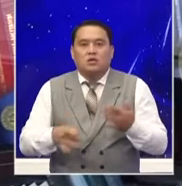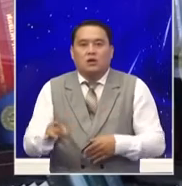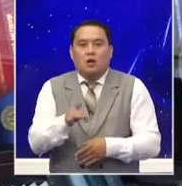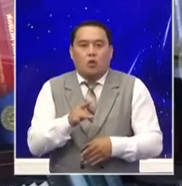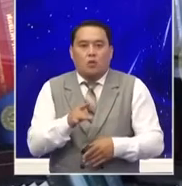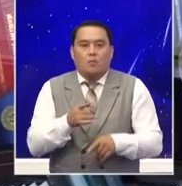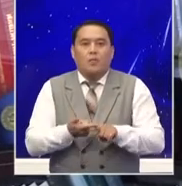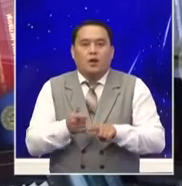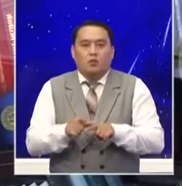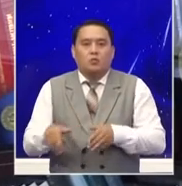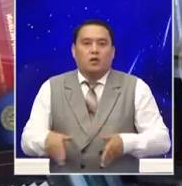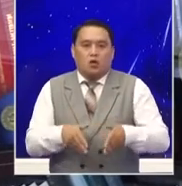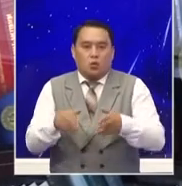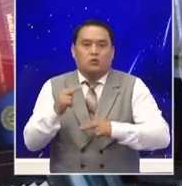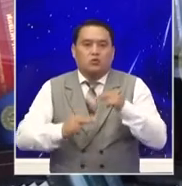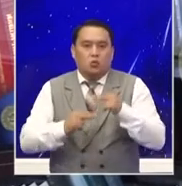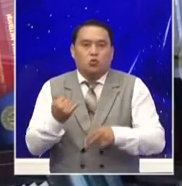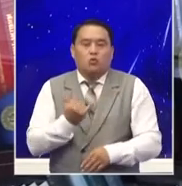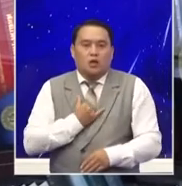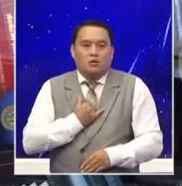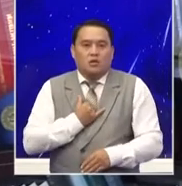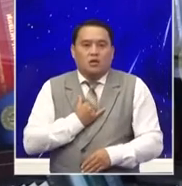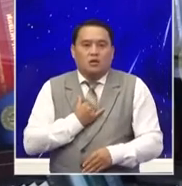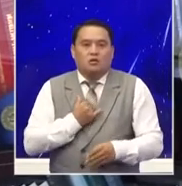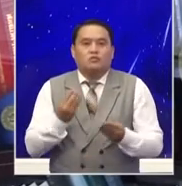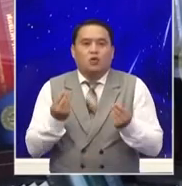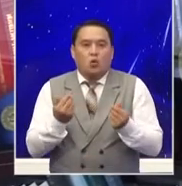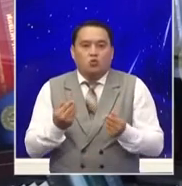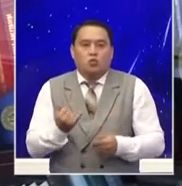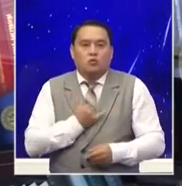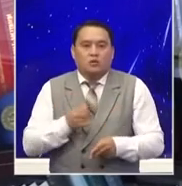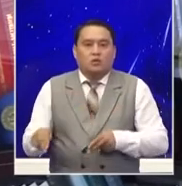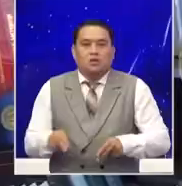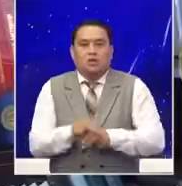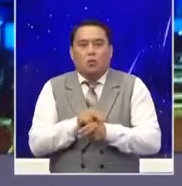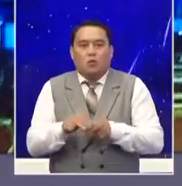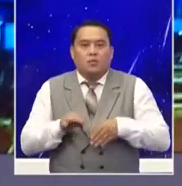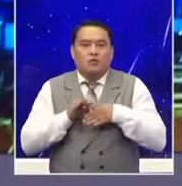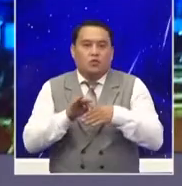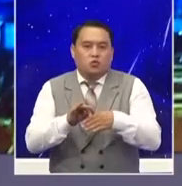Поэтому дороги строятся, уже внутрипоселочные дороги у нас ремонтируются.